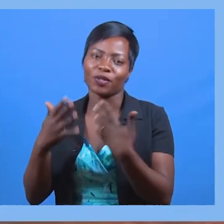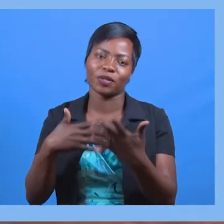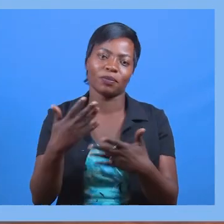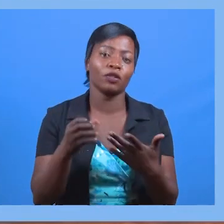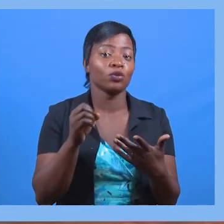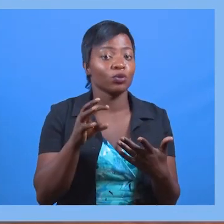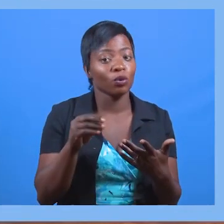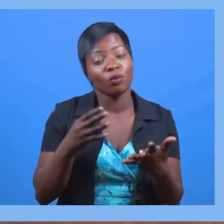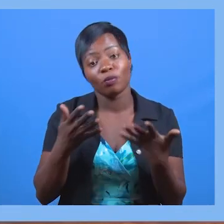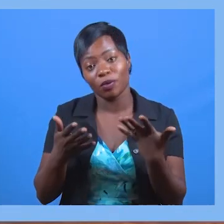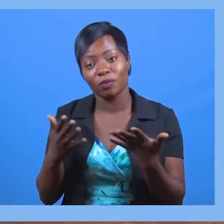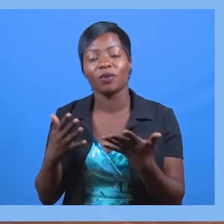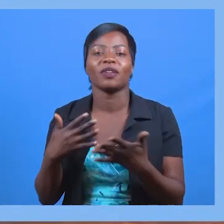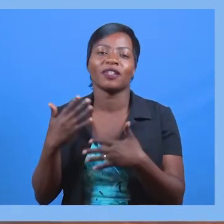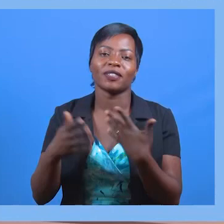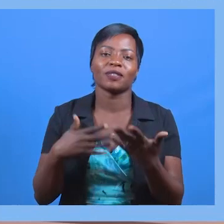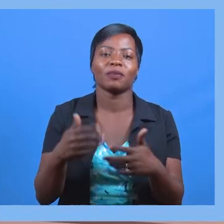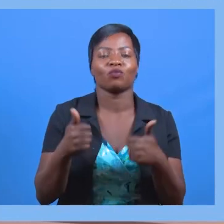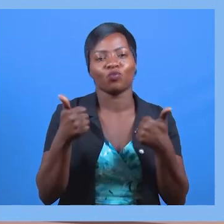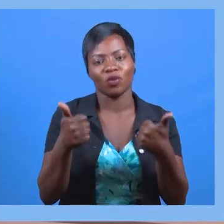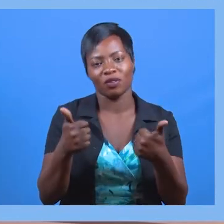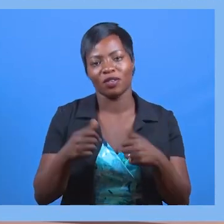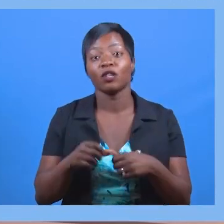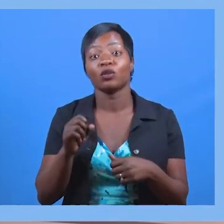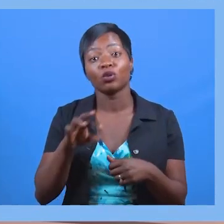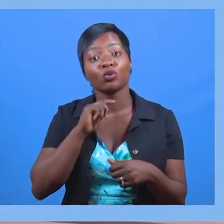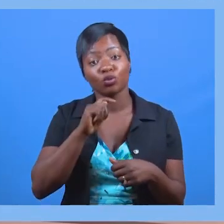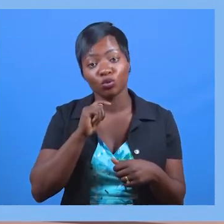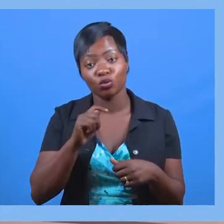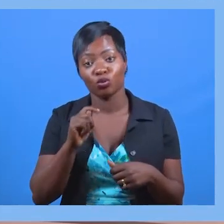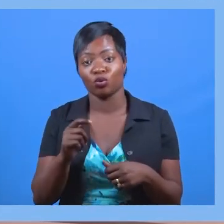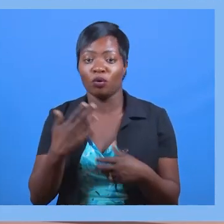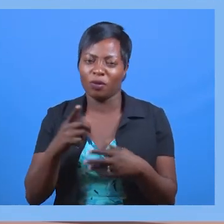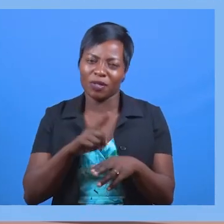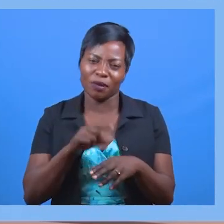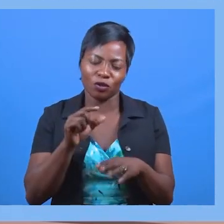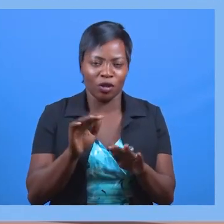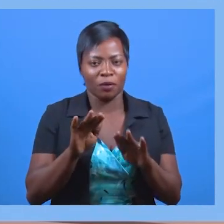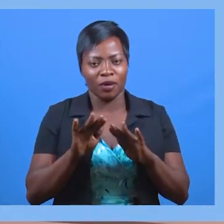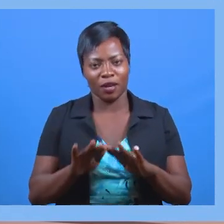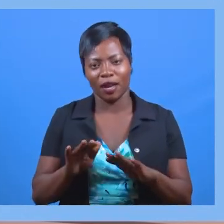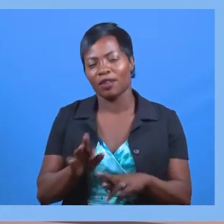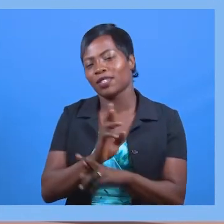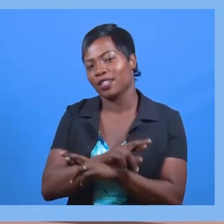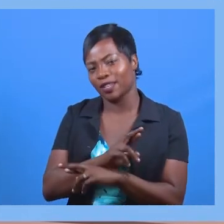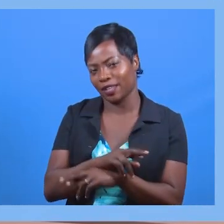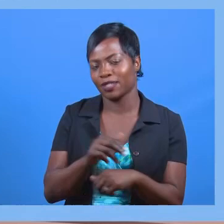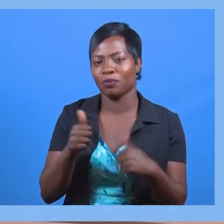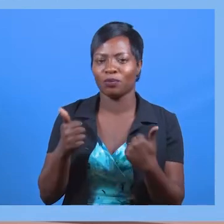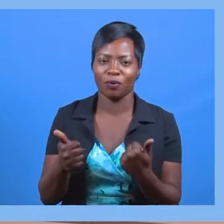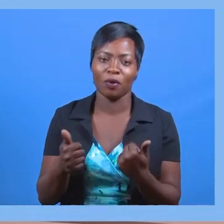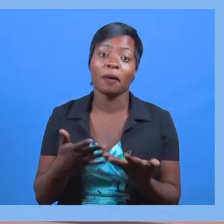naizvozvo musiyei zveshuwa ature befu. Ndizvo zvanzi musiyei zvechokwadi ature befu. Asi ndafarira pekuti